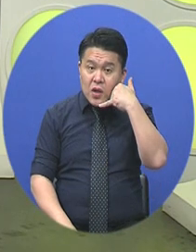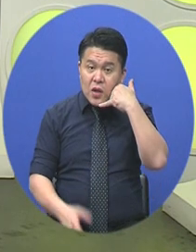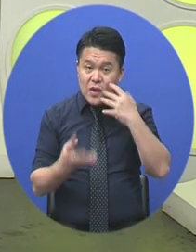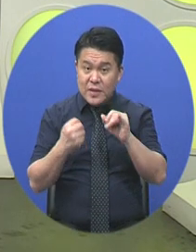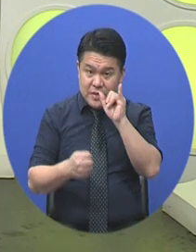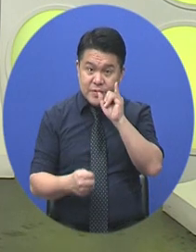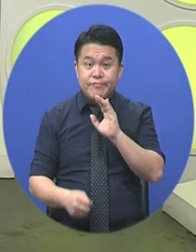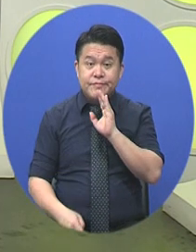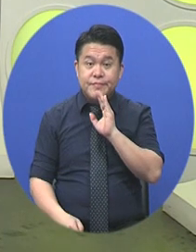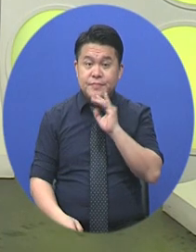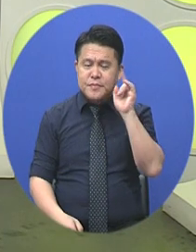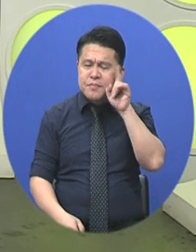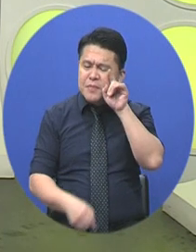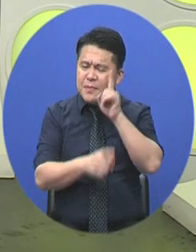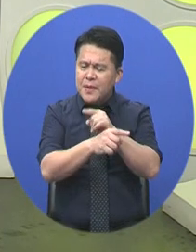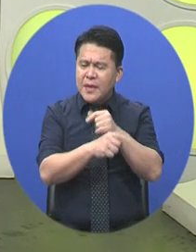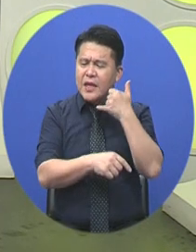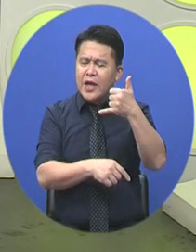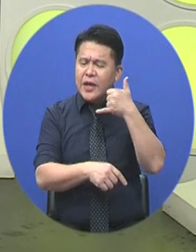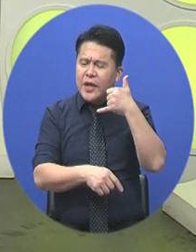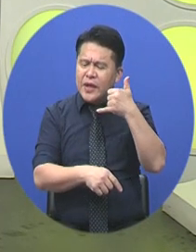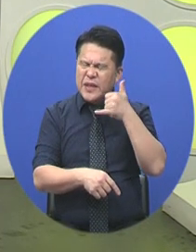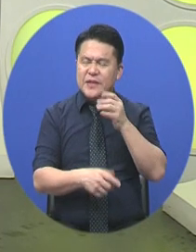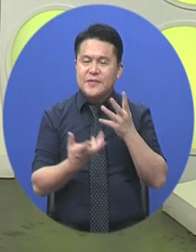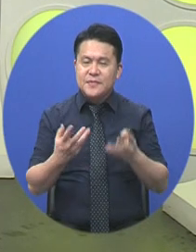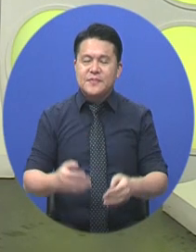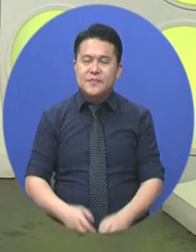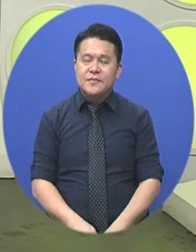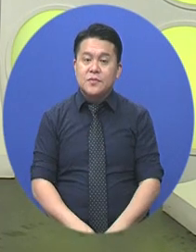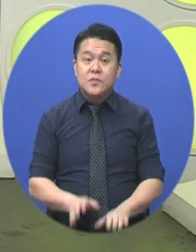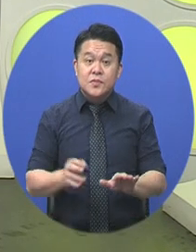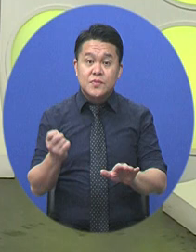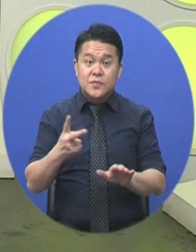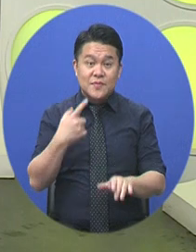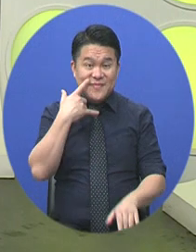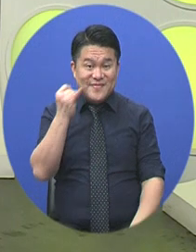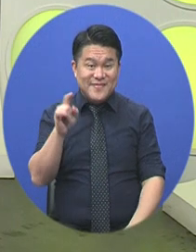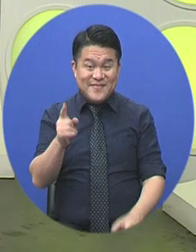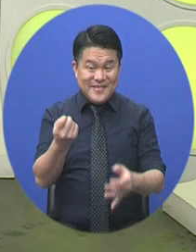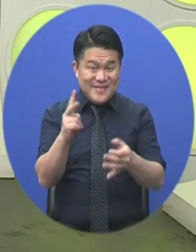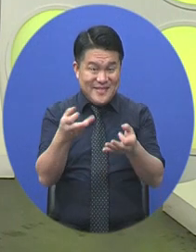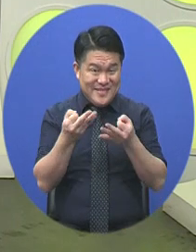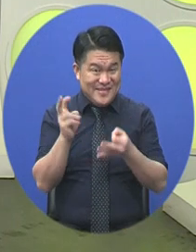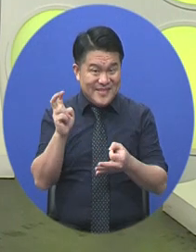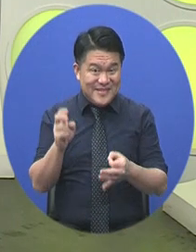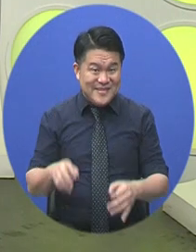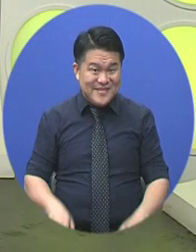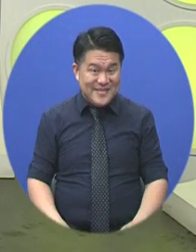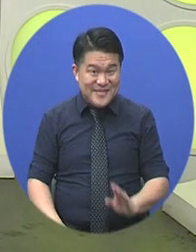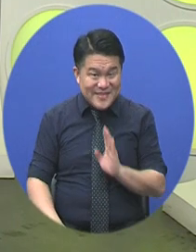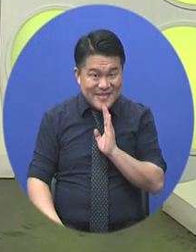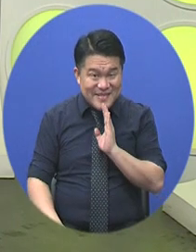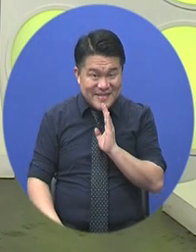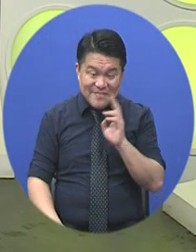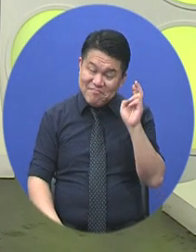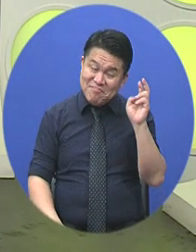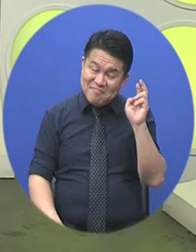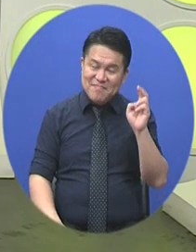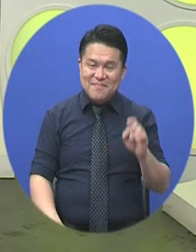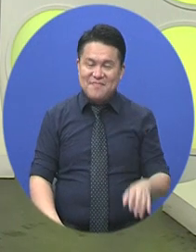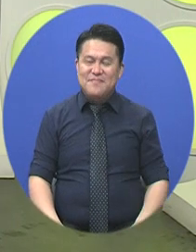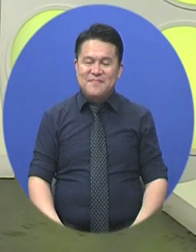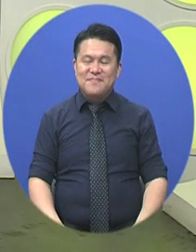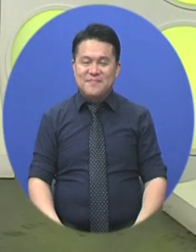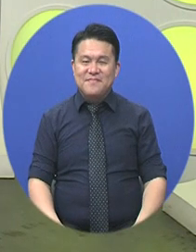하시죠? 네네네 거의 매일 해요. 매일, 그렇죠. 그래요. 오늘 또 어머님이 요거 프로 같이 보고 계시나요? 보고 계실